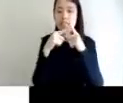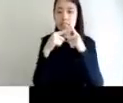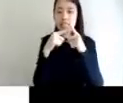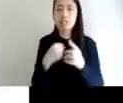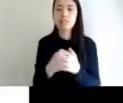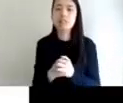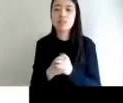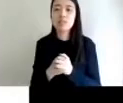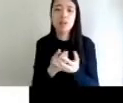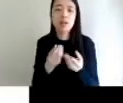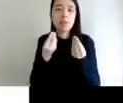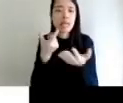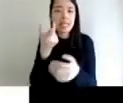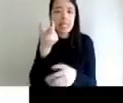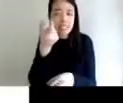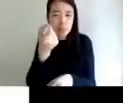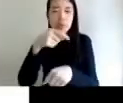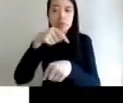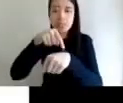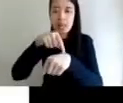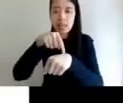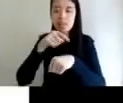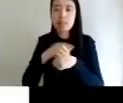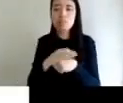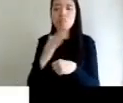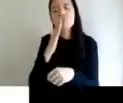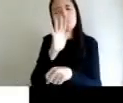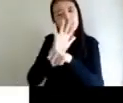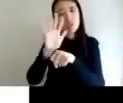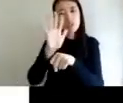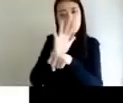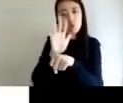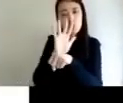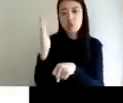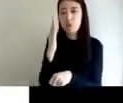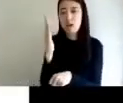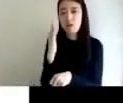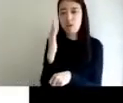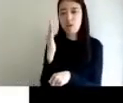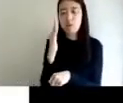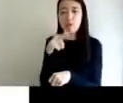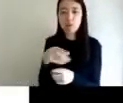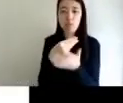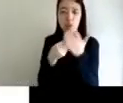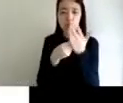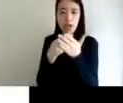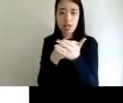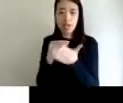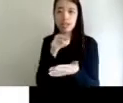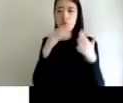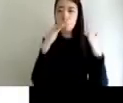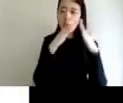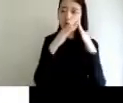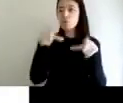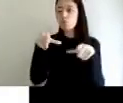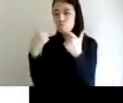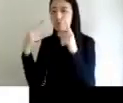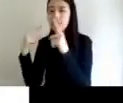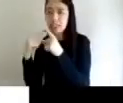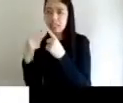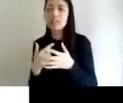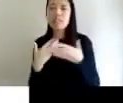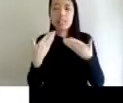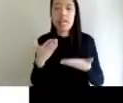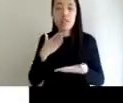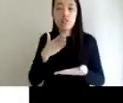俾少少時間大家，咁大概5分鐘左右啦，咁去畫呢一幅畫嘅。咁我哋而家預備好，